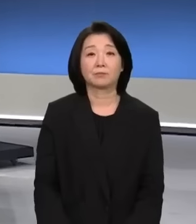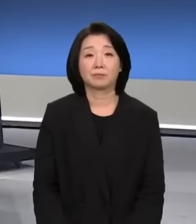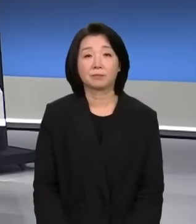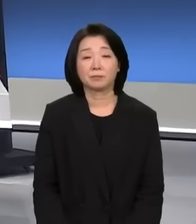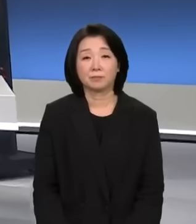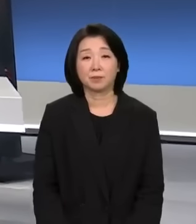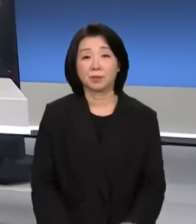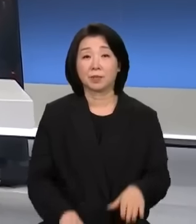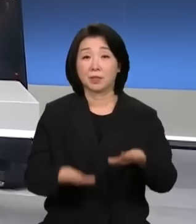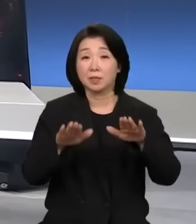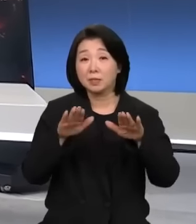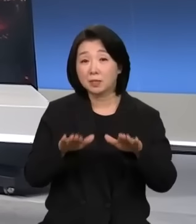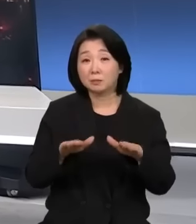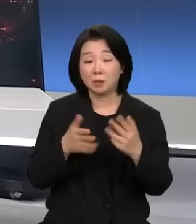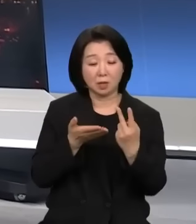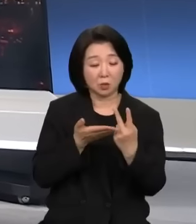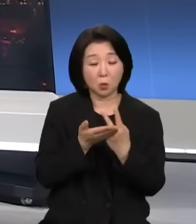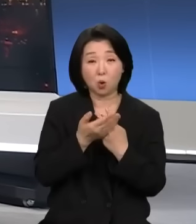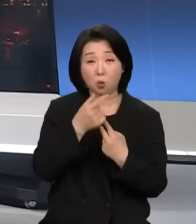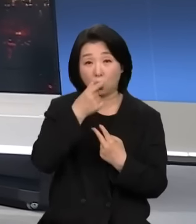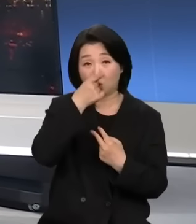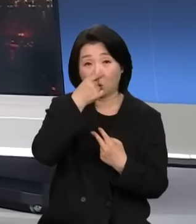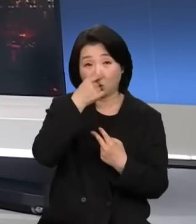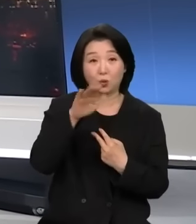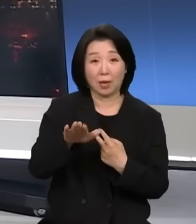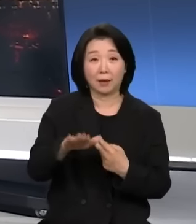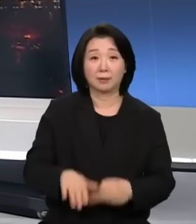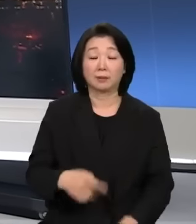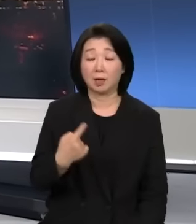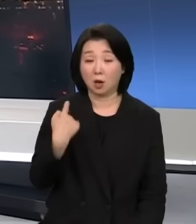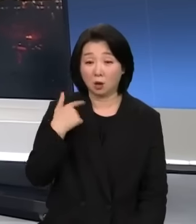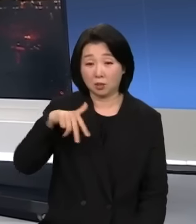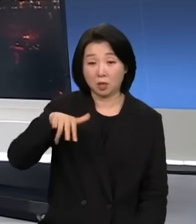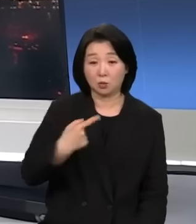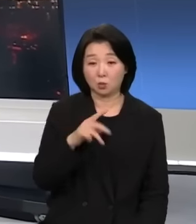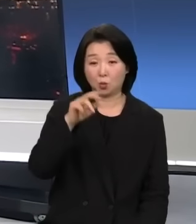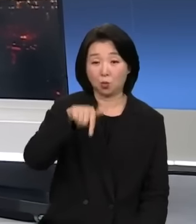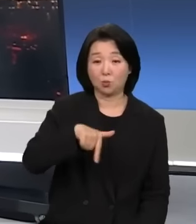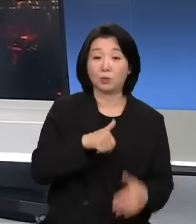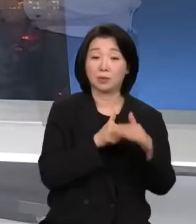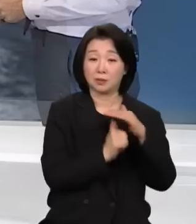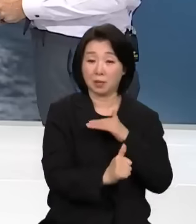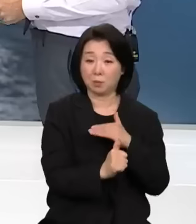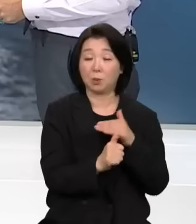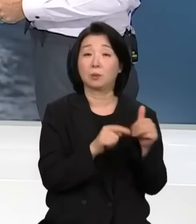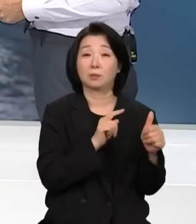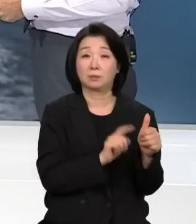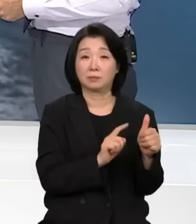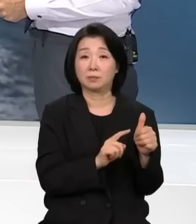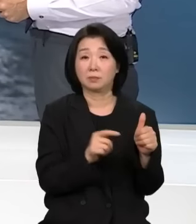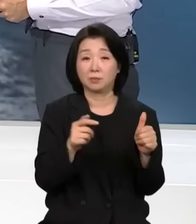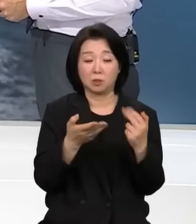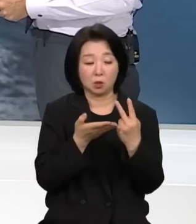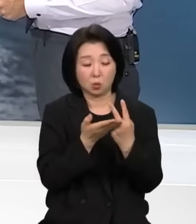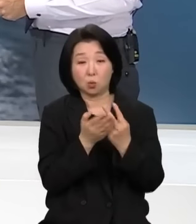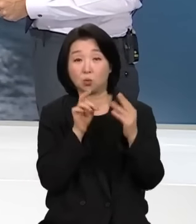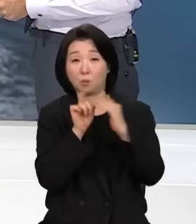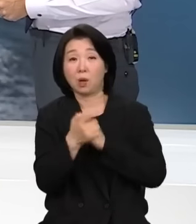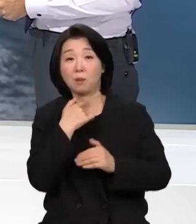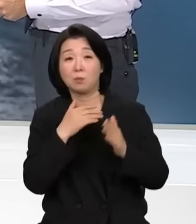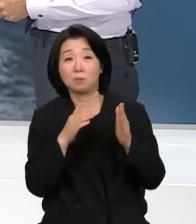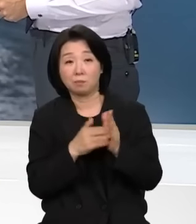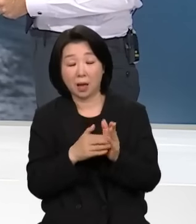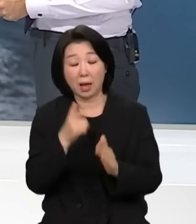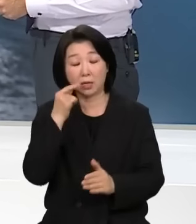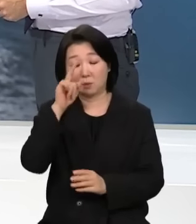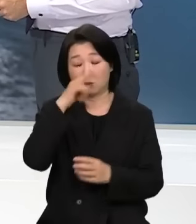자 이번엔 독도 소주다 자 어제였죠 독 조국전 조국 조국 혁신당 대표가 독도를 방문하자 일본